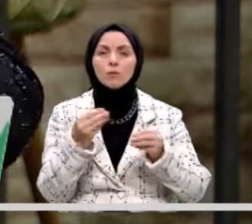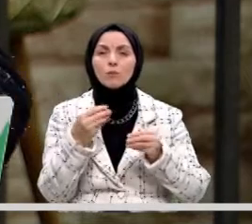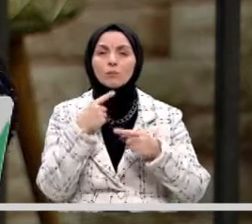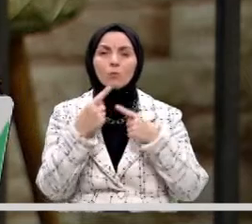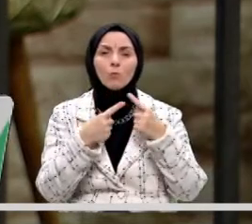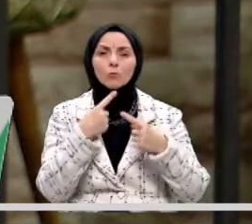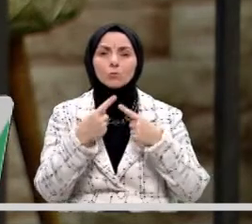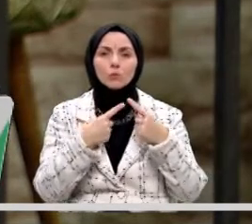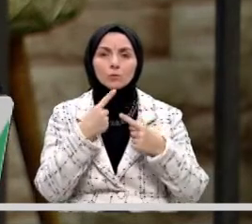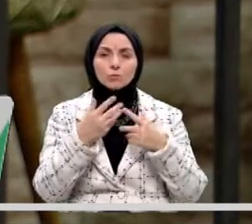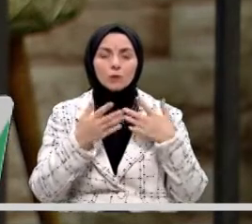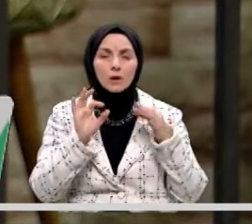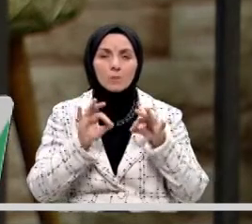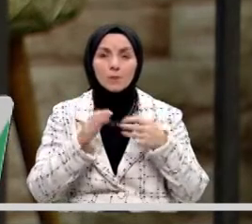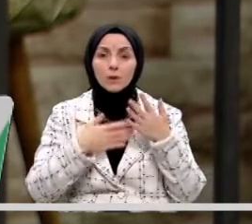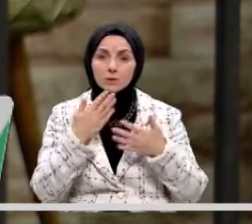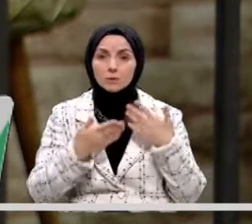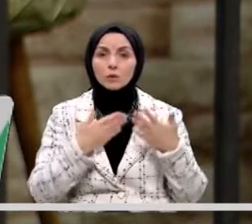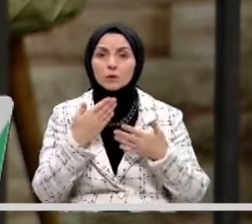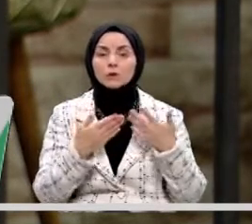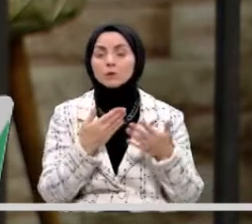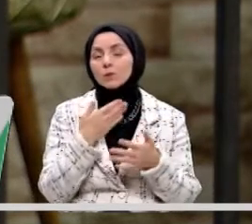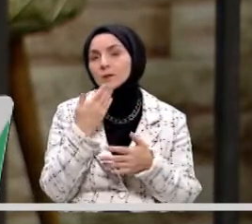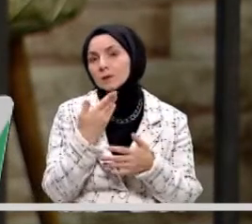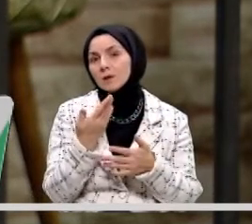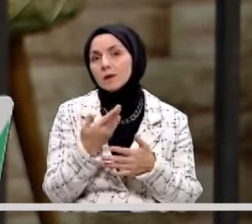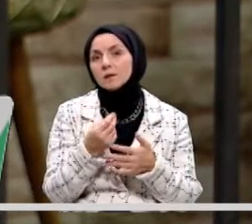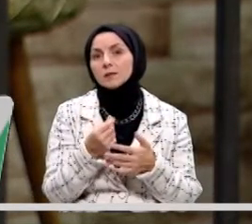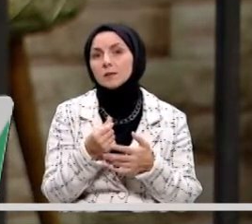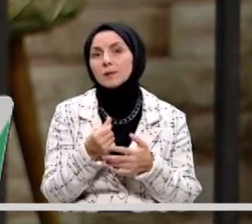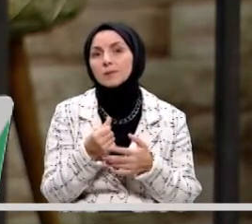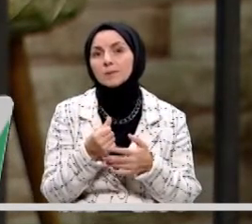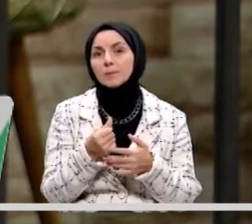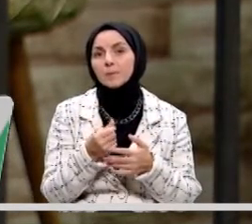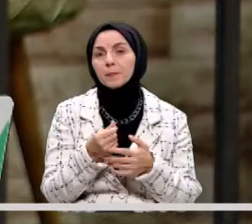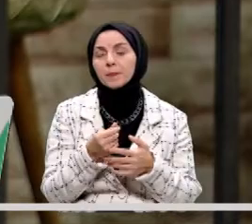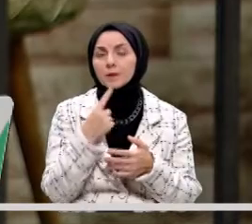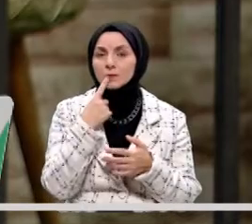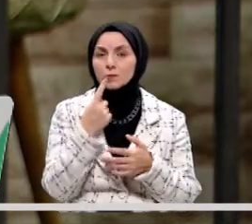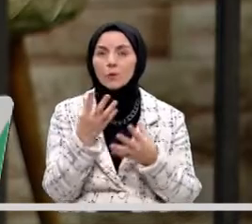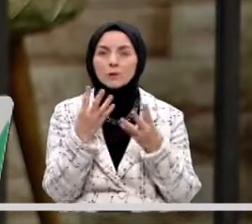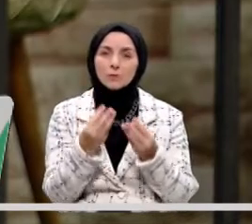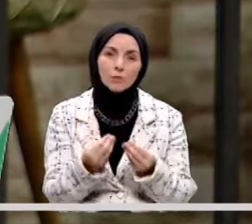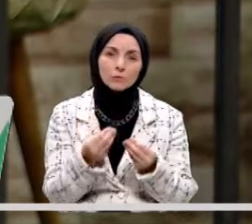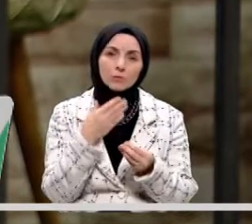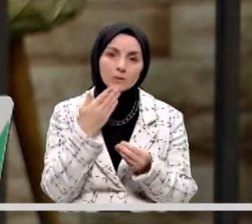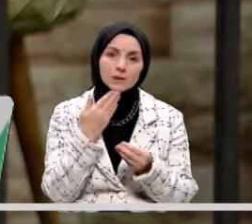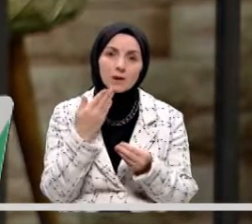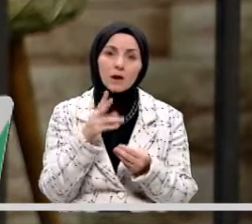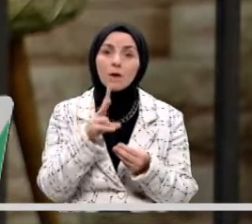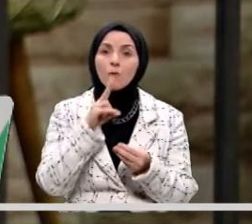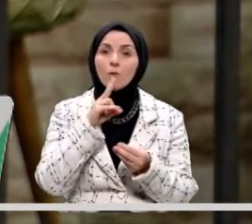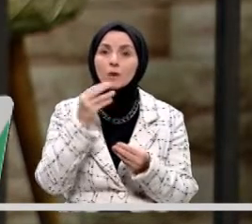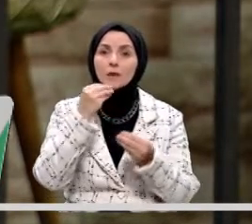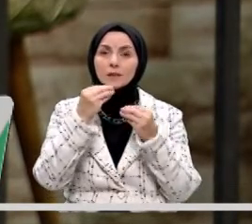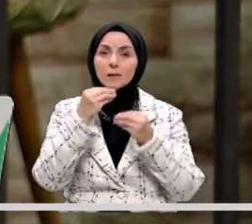bazen şeyde de öyledir mesela Ee söyledik oldu Evet Bir de böyle bir konuda bir örnek vermiştim öğlen yemek saatiniz oldu